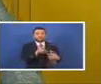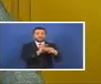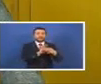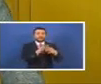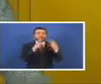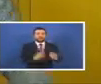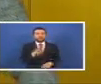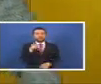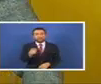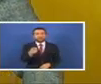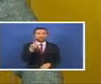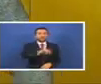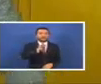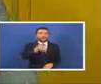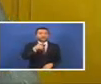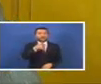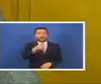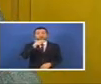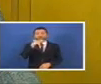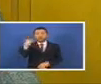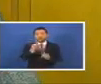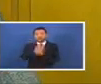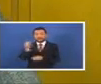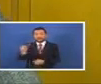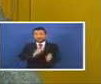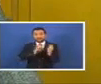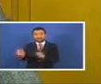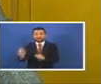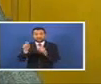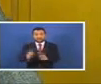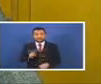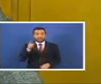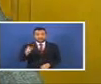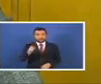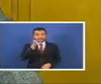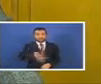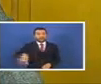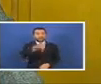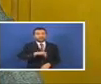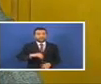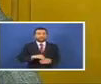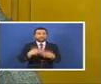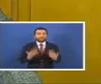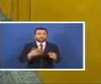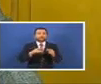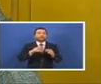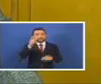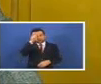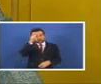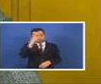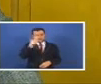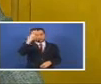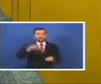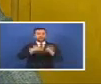bağlılıkla mümkündür. Yarın AİHM sizin önünüze bir şey indirirse bundan hepimizin ulusal onuru